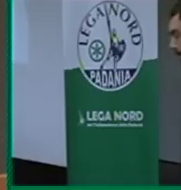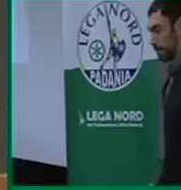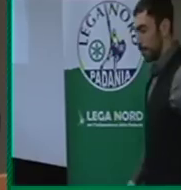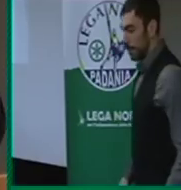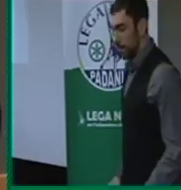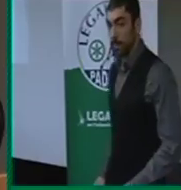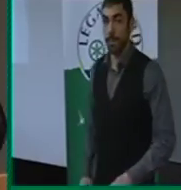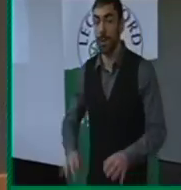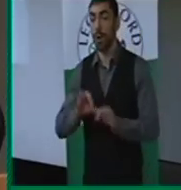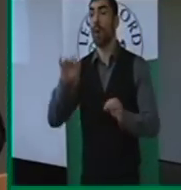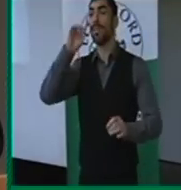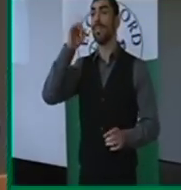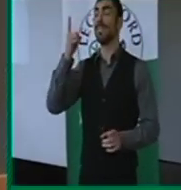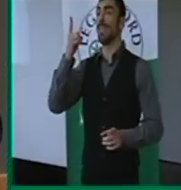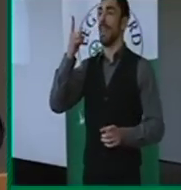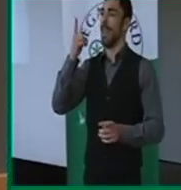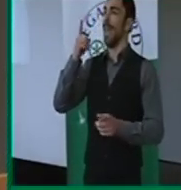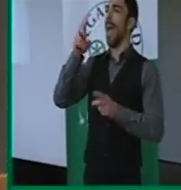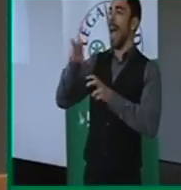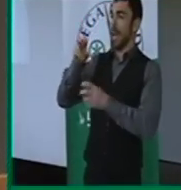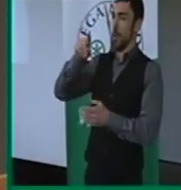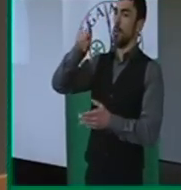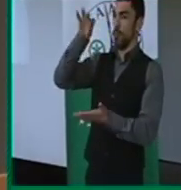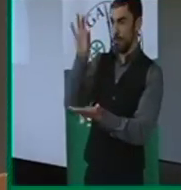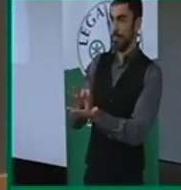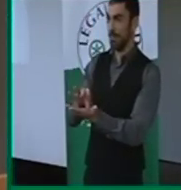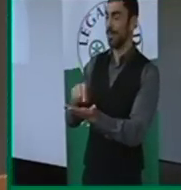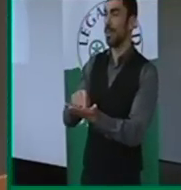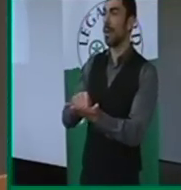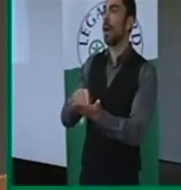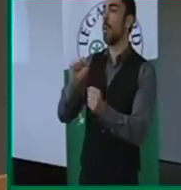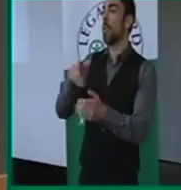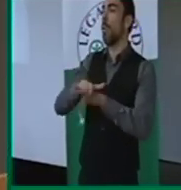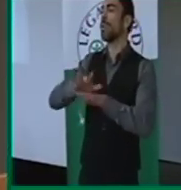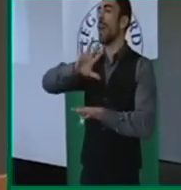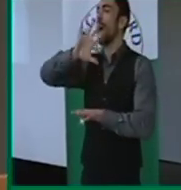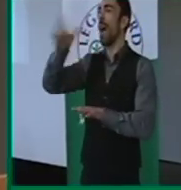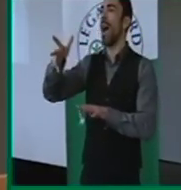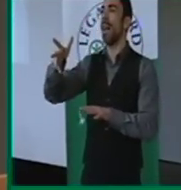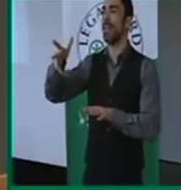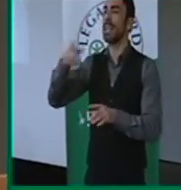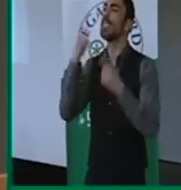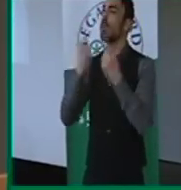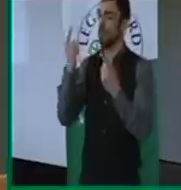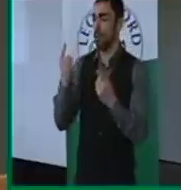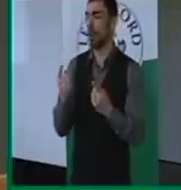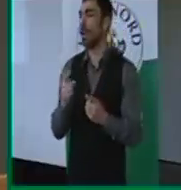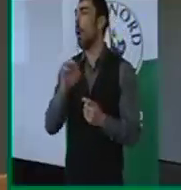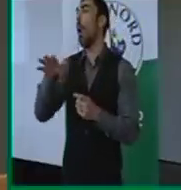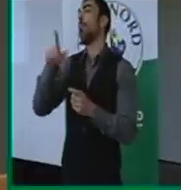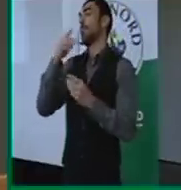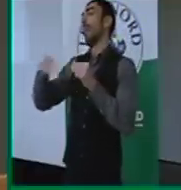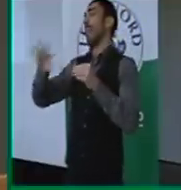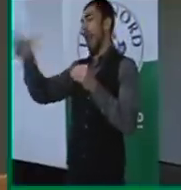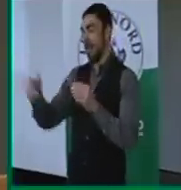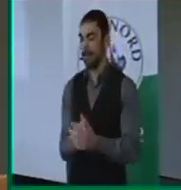se fissati per per l'agricoltura vengono utilizzati in in altre in altre situazioni in altre materie